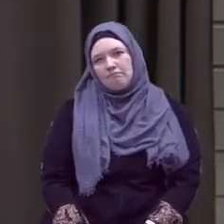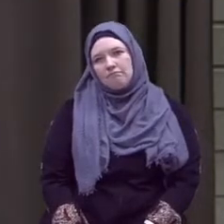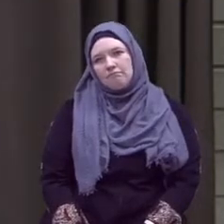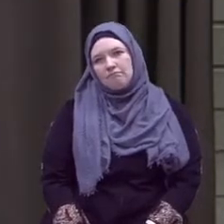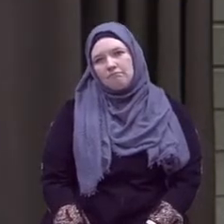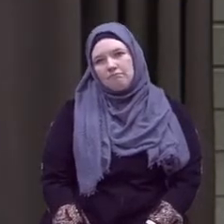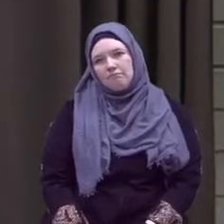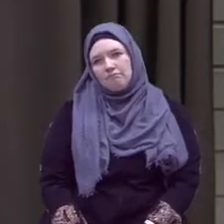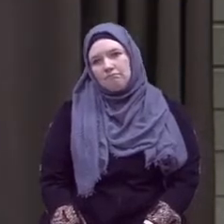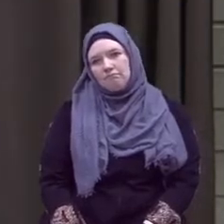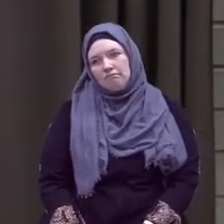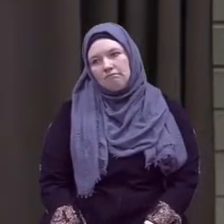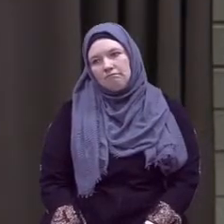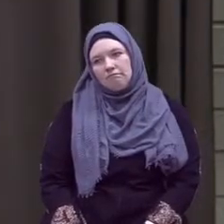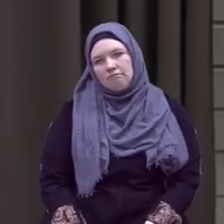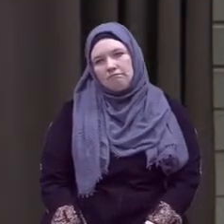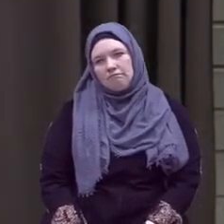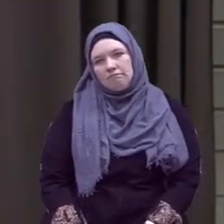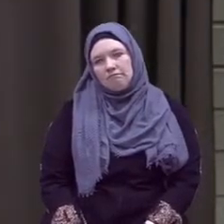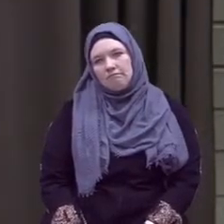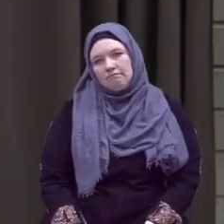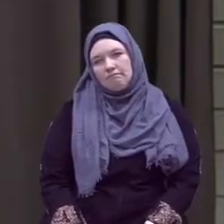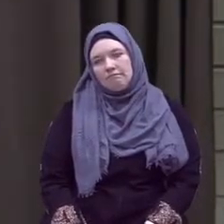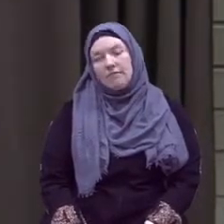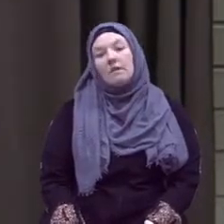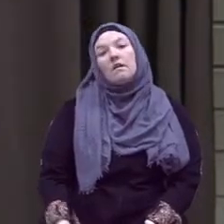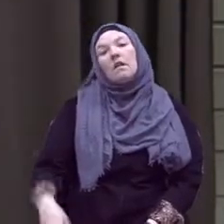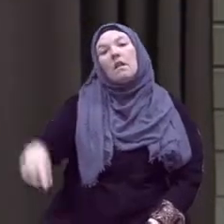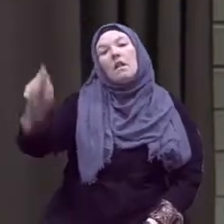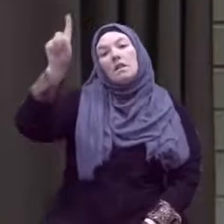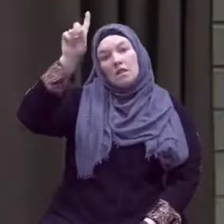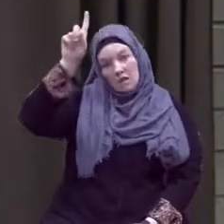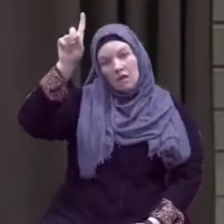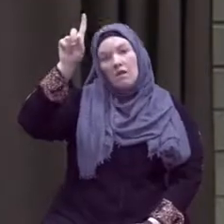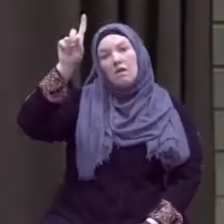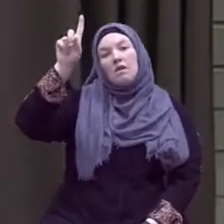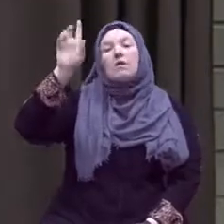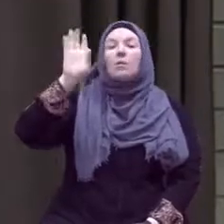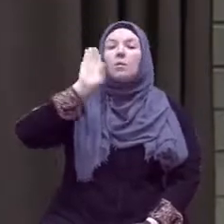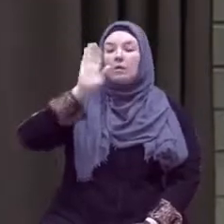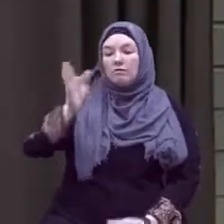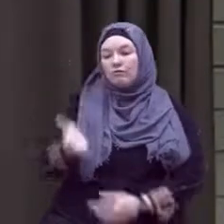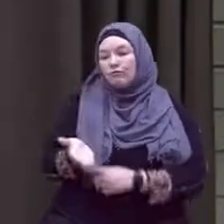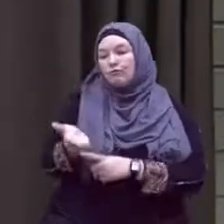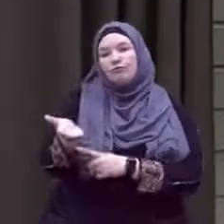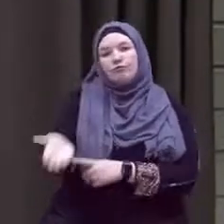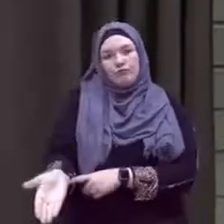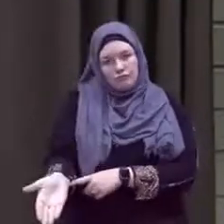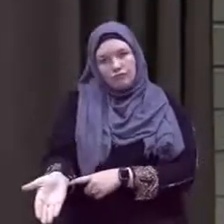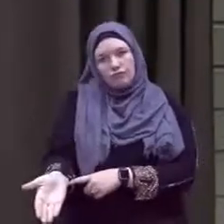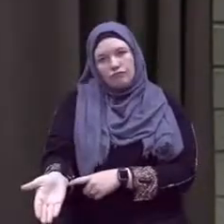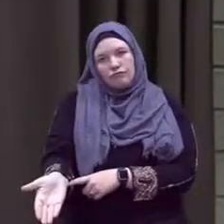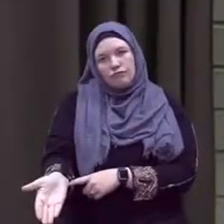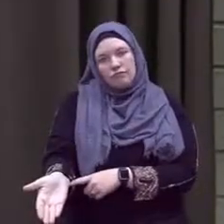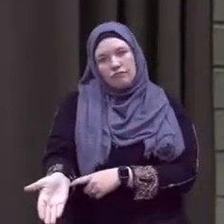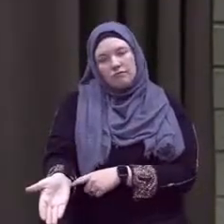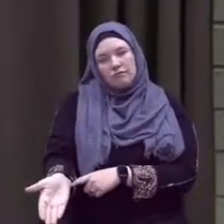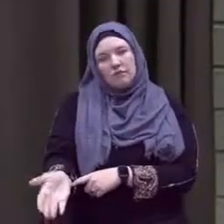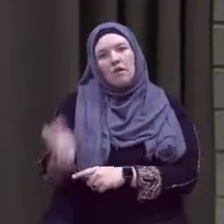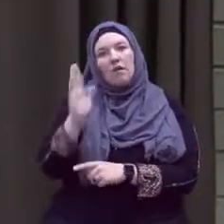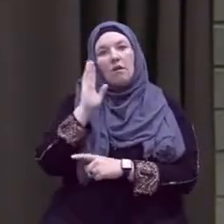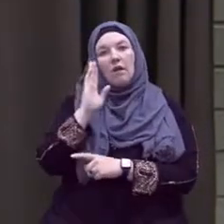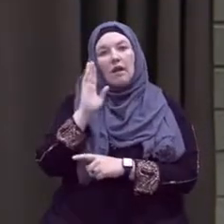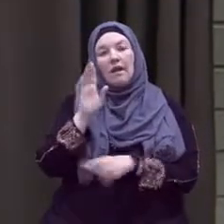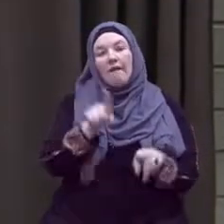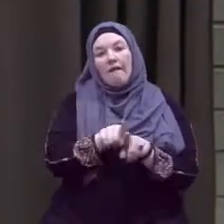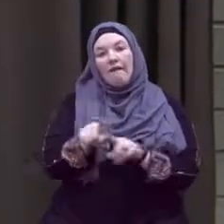تَخْرُجَ الشَّمْسُ مِنْ مَغْرِبِهَا. Allah extends a hand, His hand, at